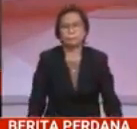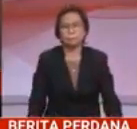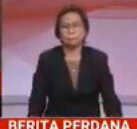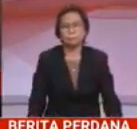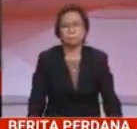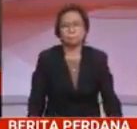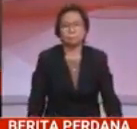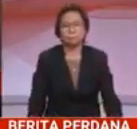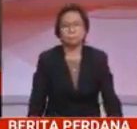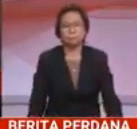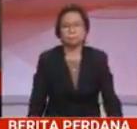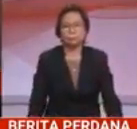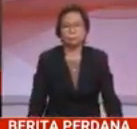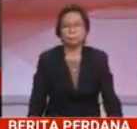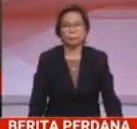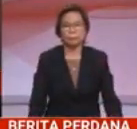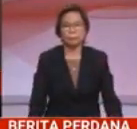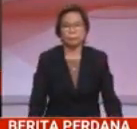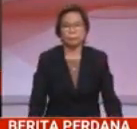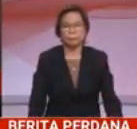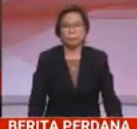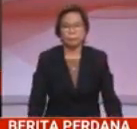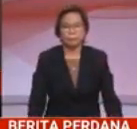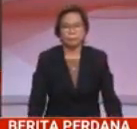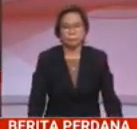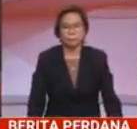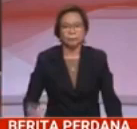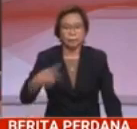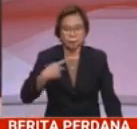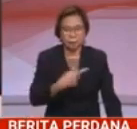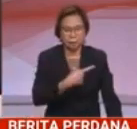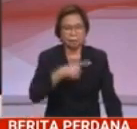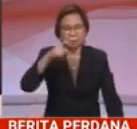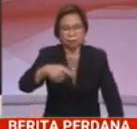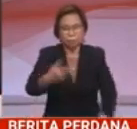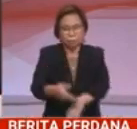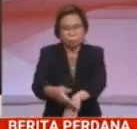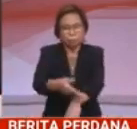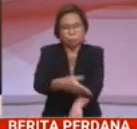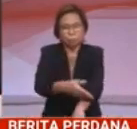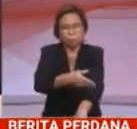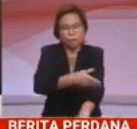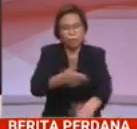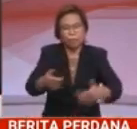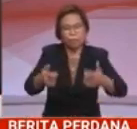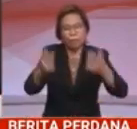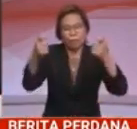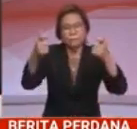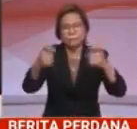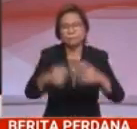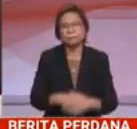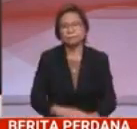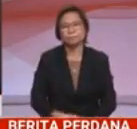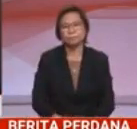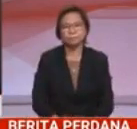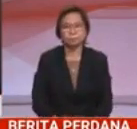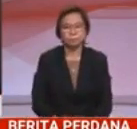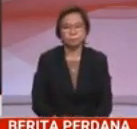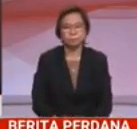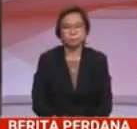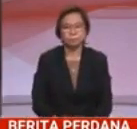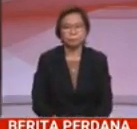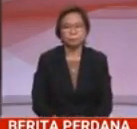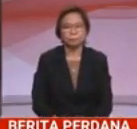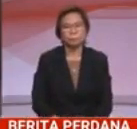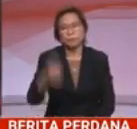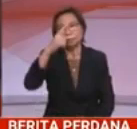Hai dan Day The harus perbaiki dengan segera semakin taboleh